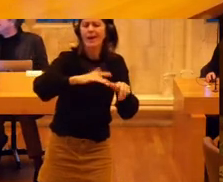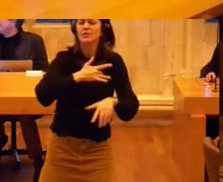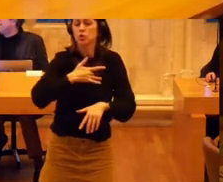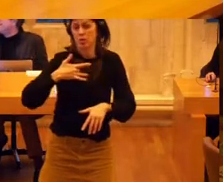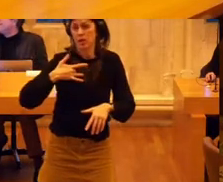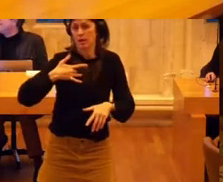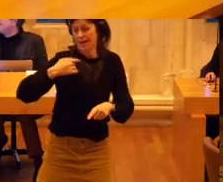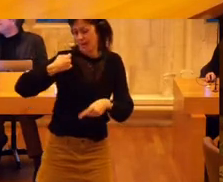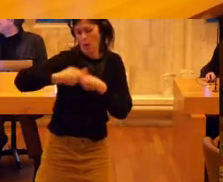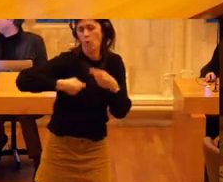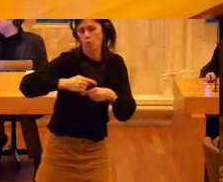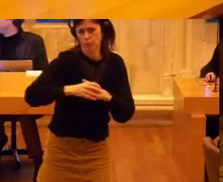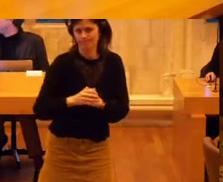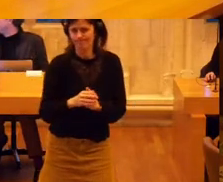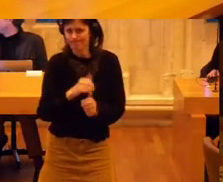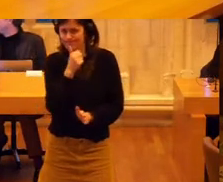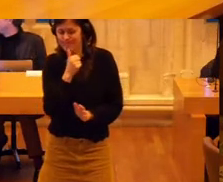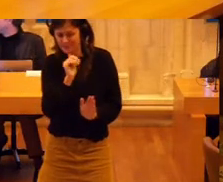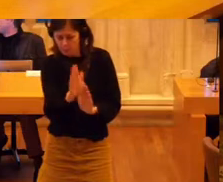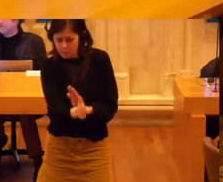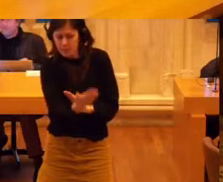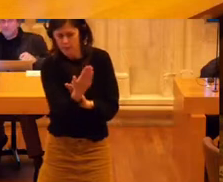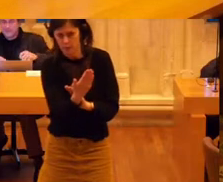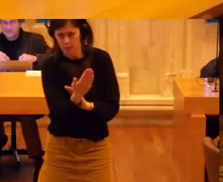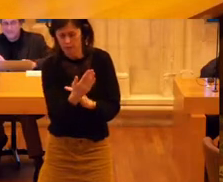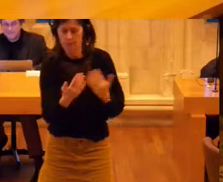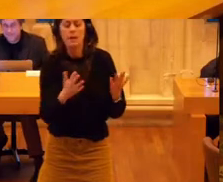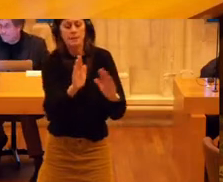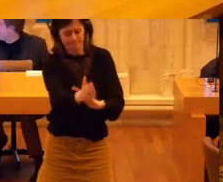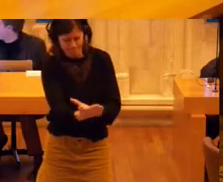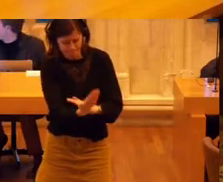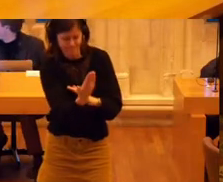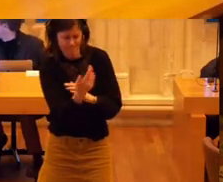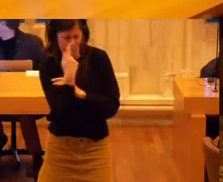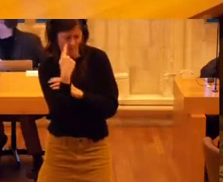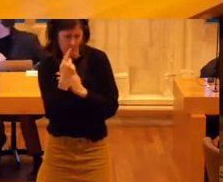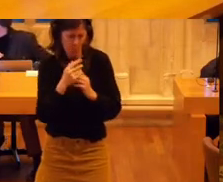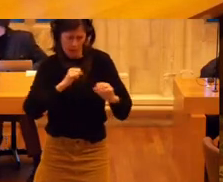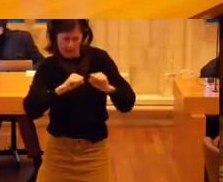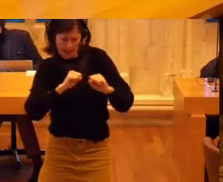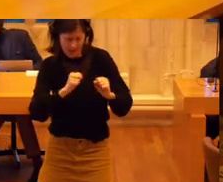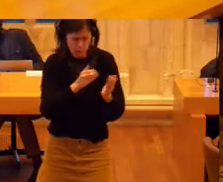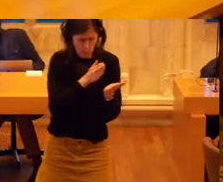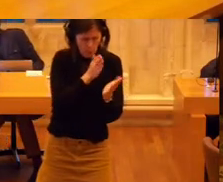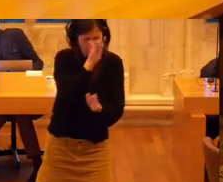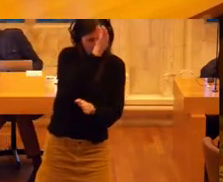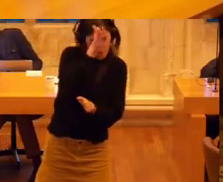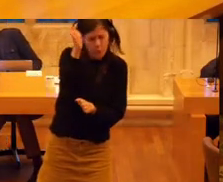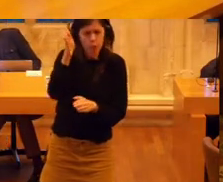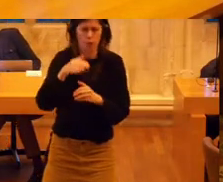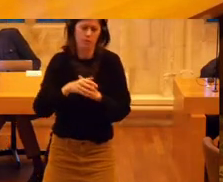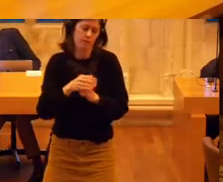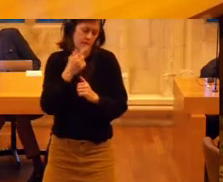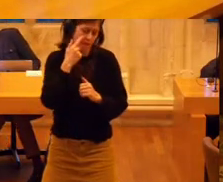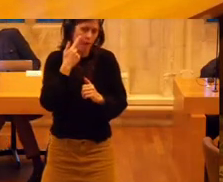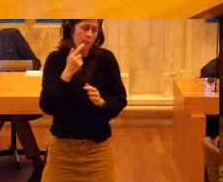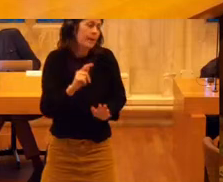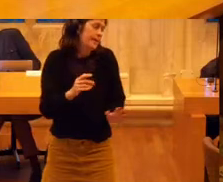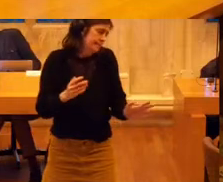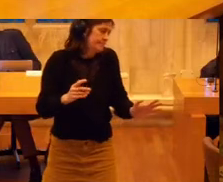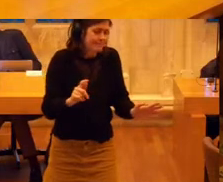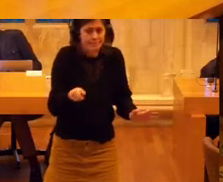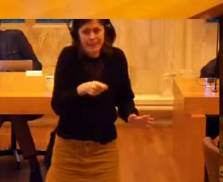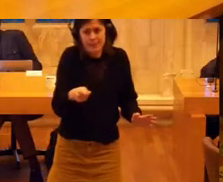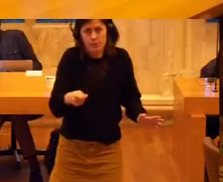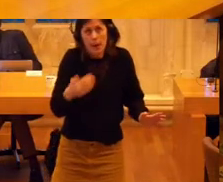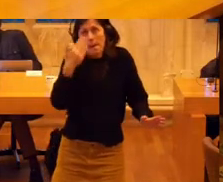voir quelles sont les actions futures que nous devrons mener à travers le CLS3. Et bien sûr que nous prioriserons